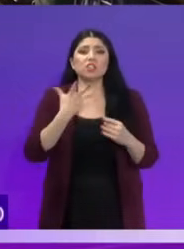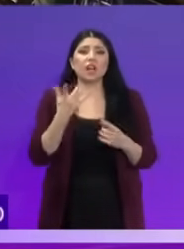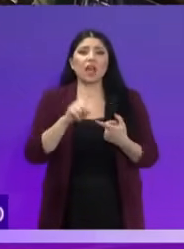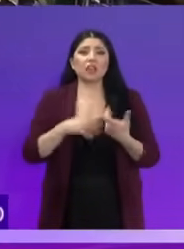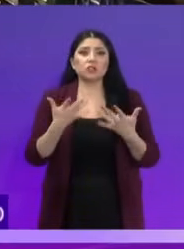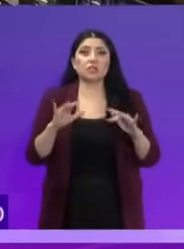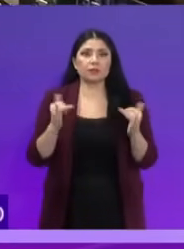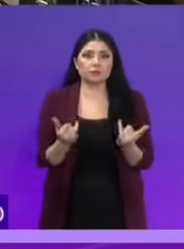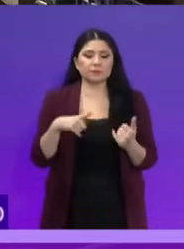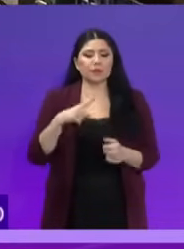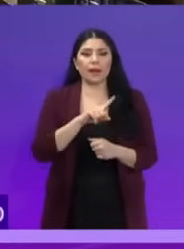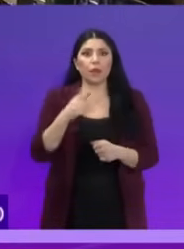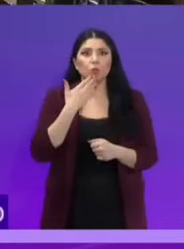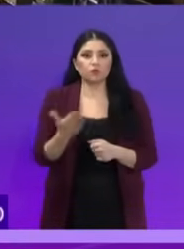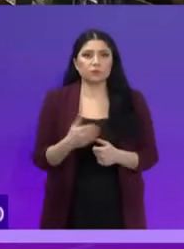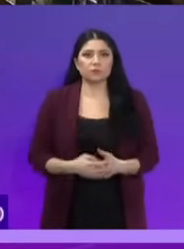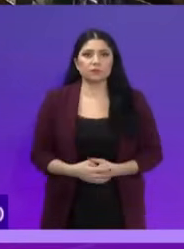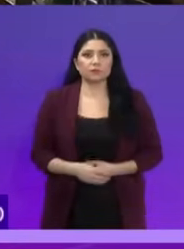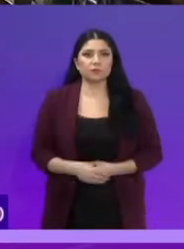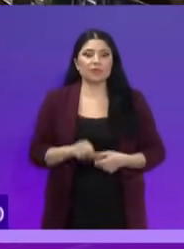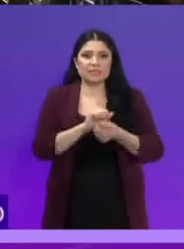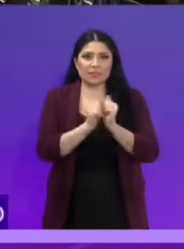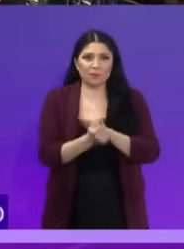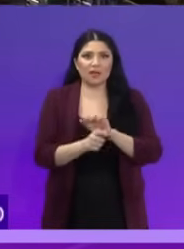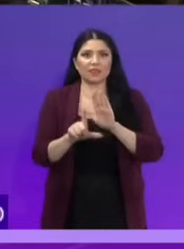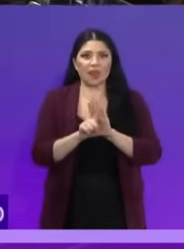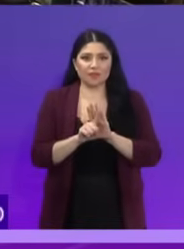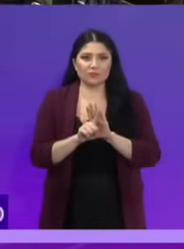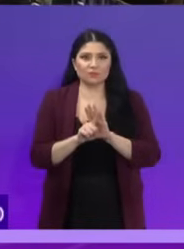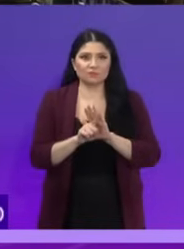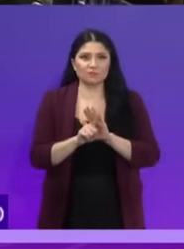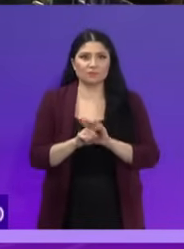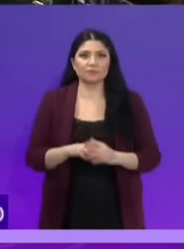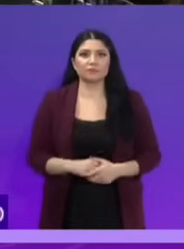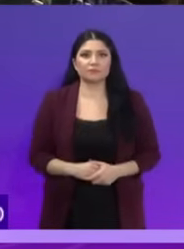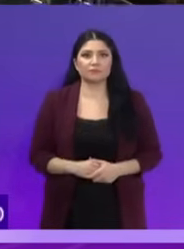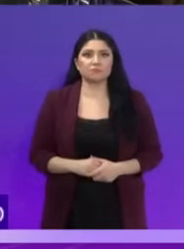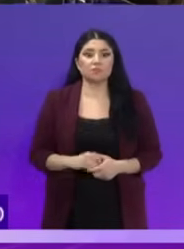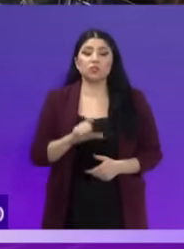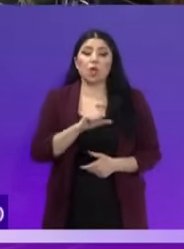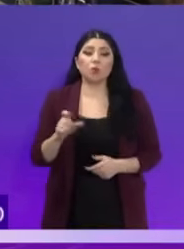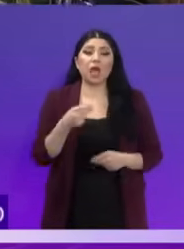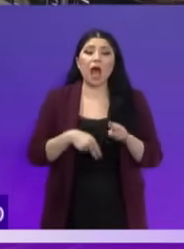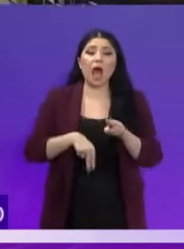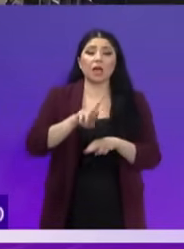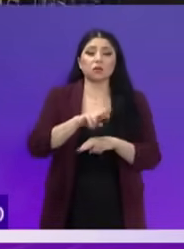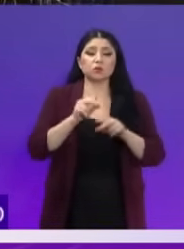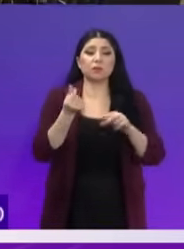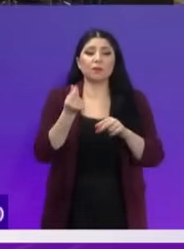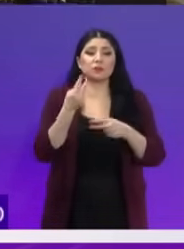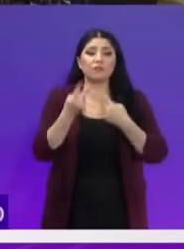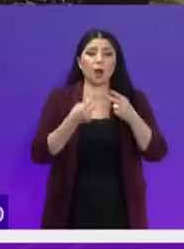sunt nemulțumiți de schimbările de legi și de faptul că a crescut prețul